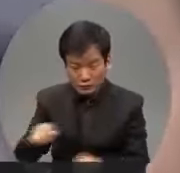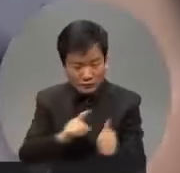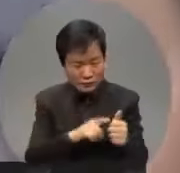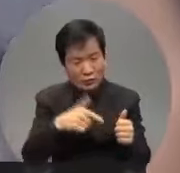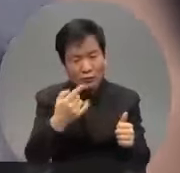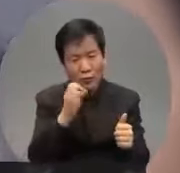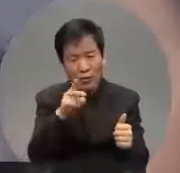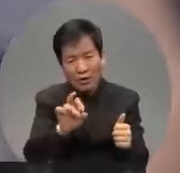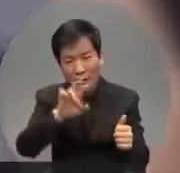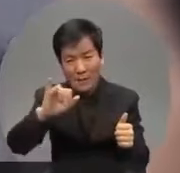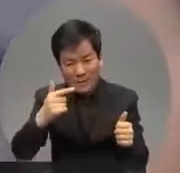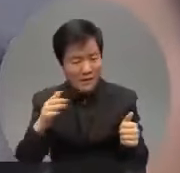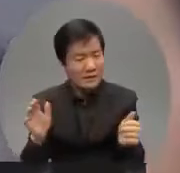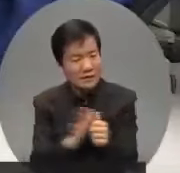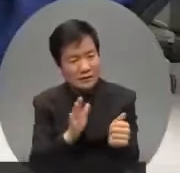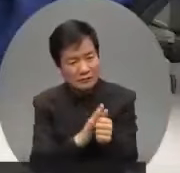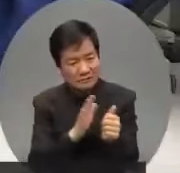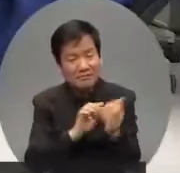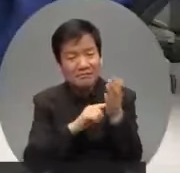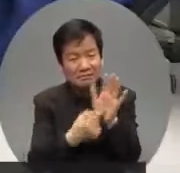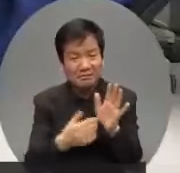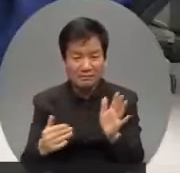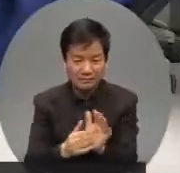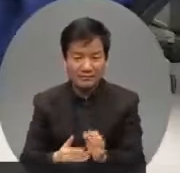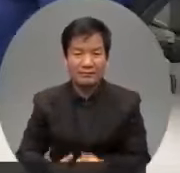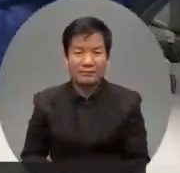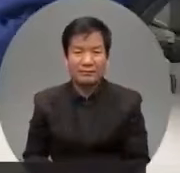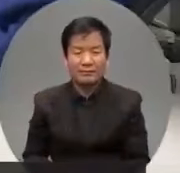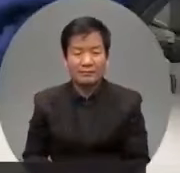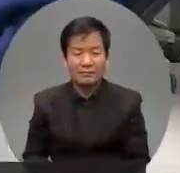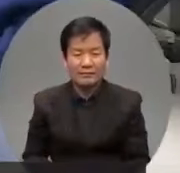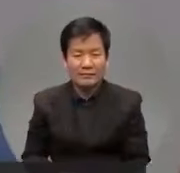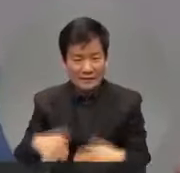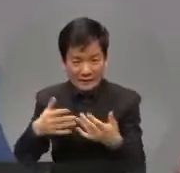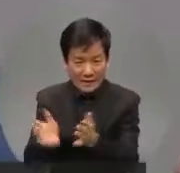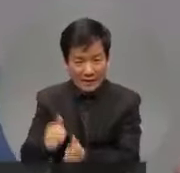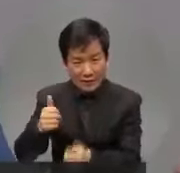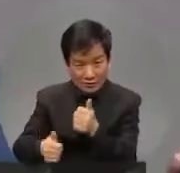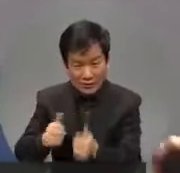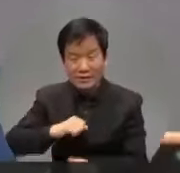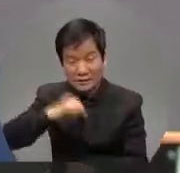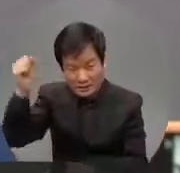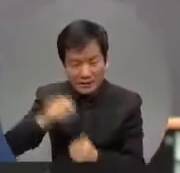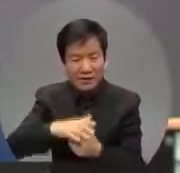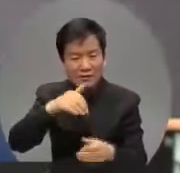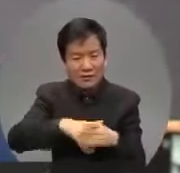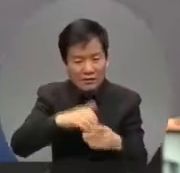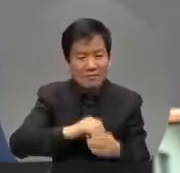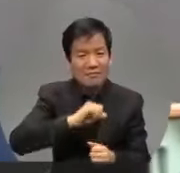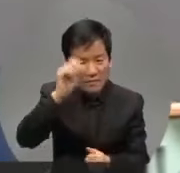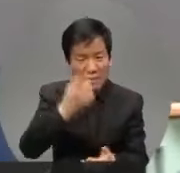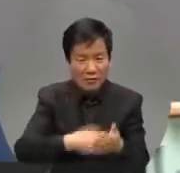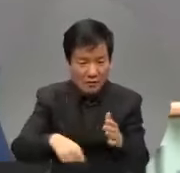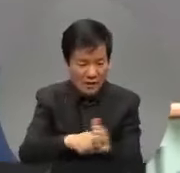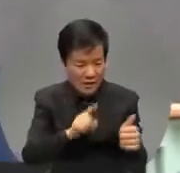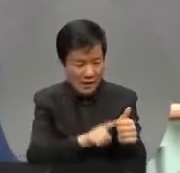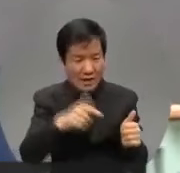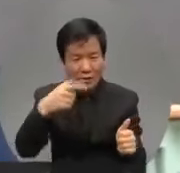예비후보 지지를 공개 선언했습니다. 경선 승리와 총선 승리를 위해 노영민